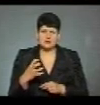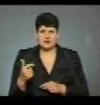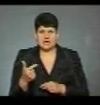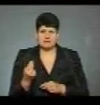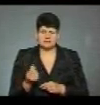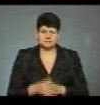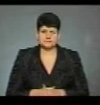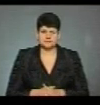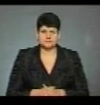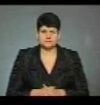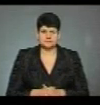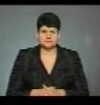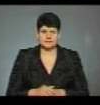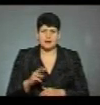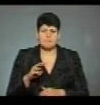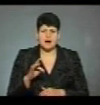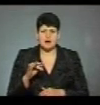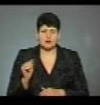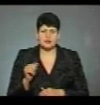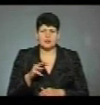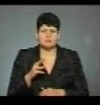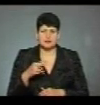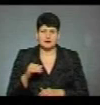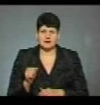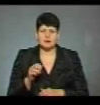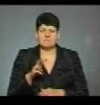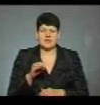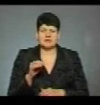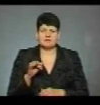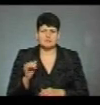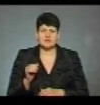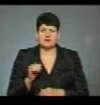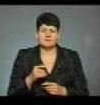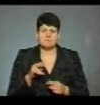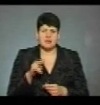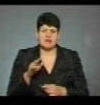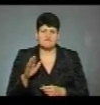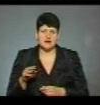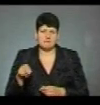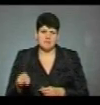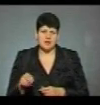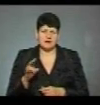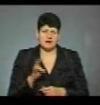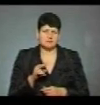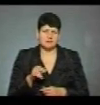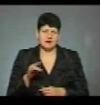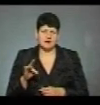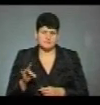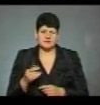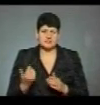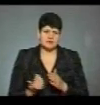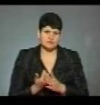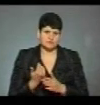Михайло Демида. Марихуану, МДМА, метамфетамін, амфетамін ПВП, а також НПР, тобто нові